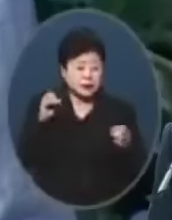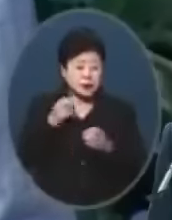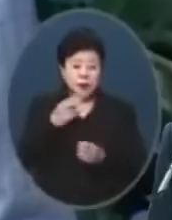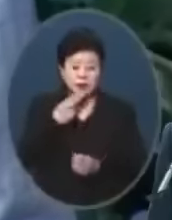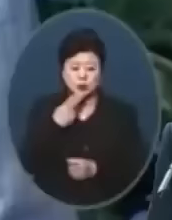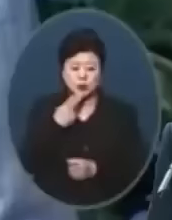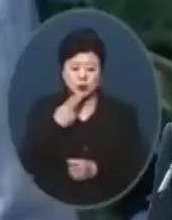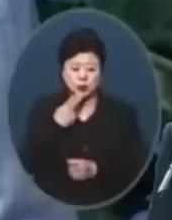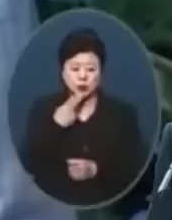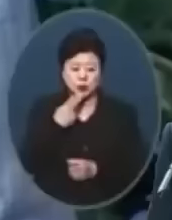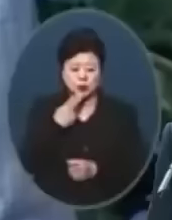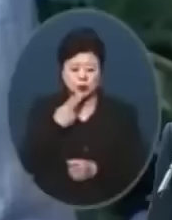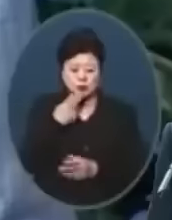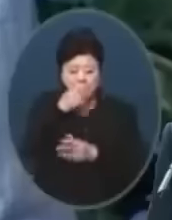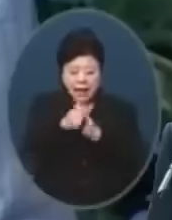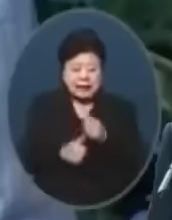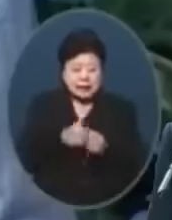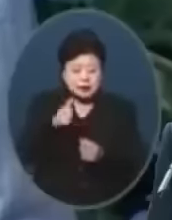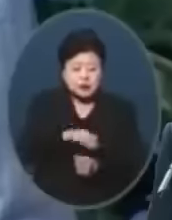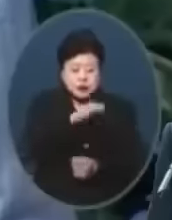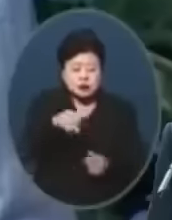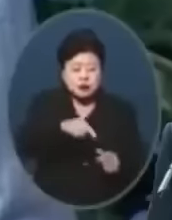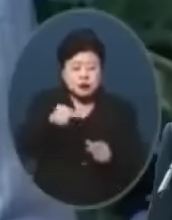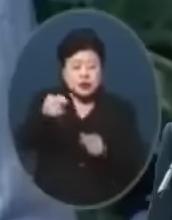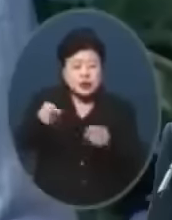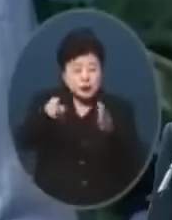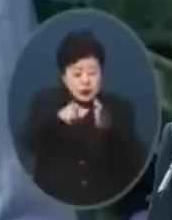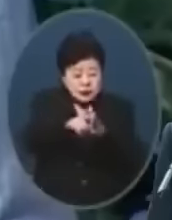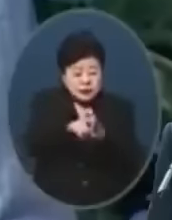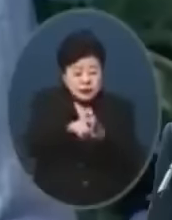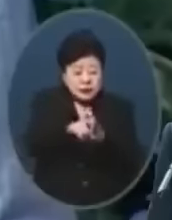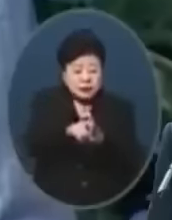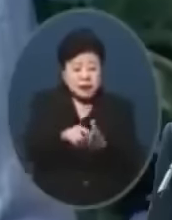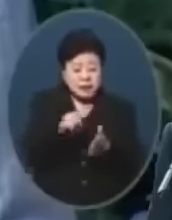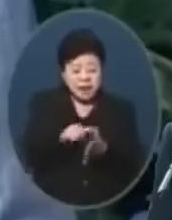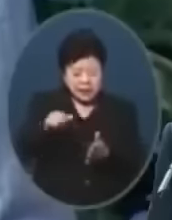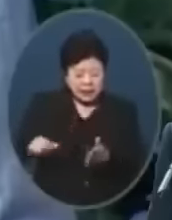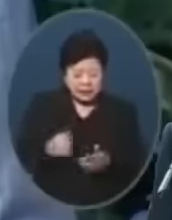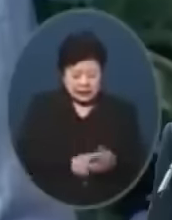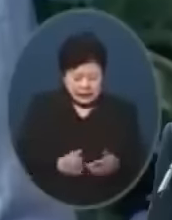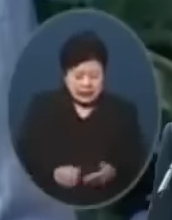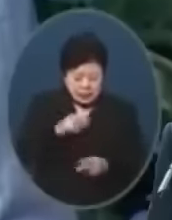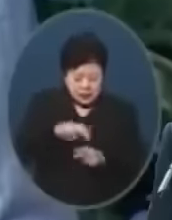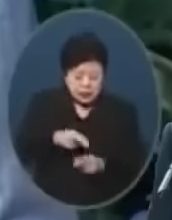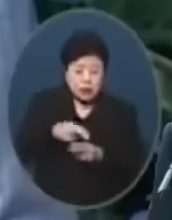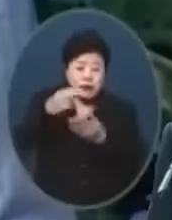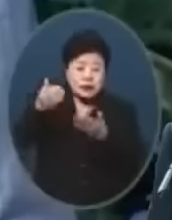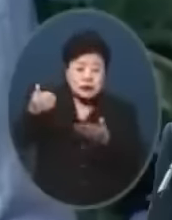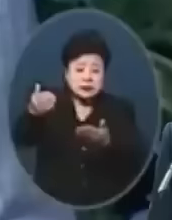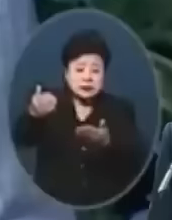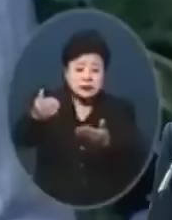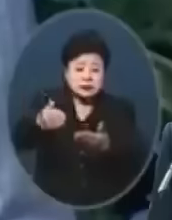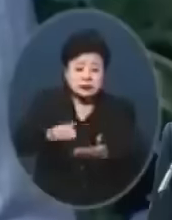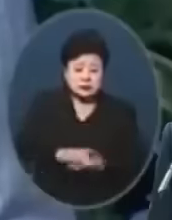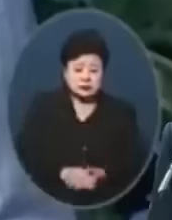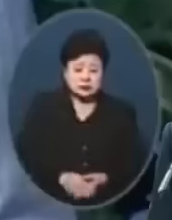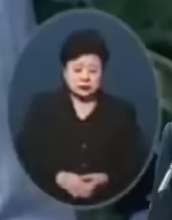했습니다. 하나님이 우리를 구원하시기 위해서 그 마라들을 희생 제물로 바쳤을 때